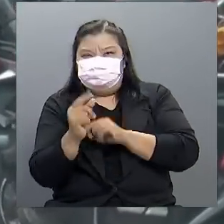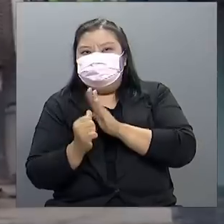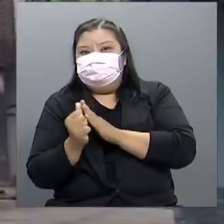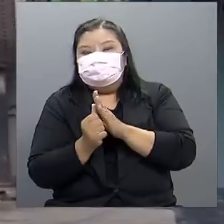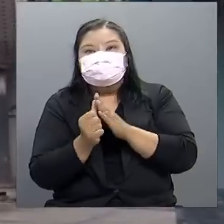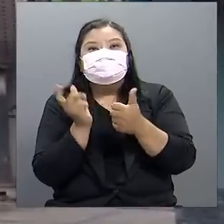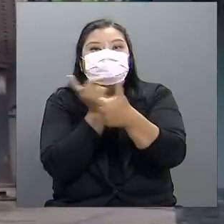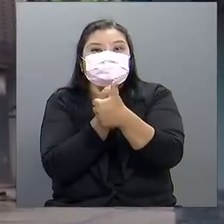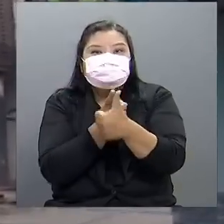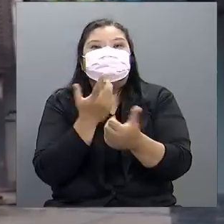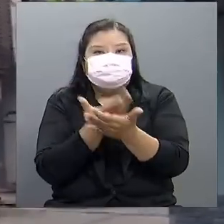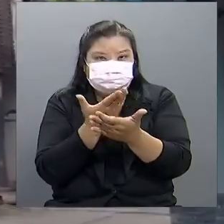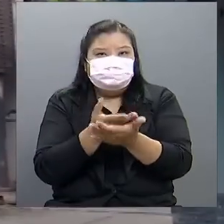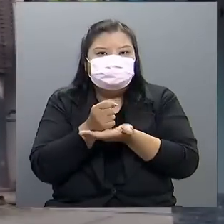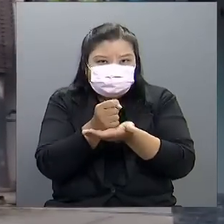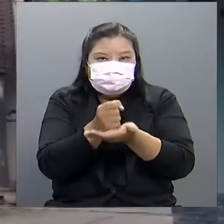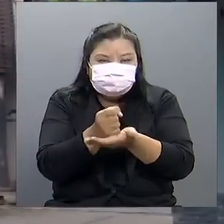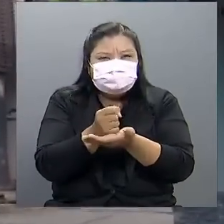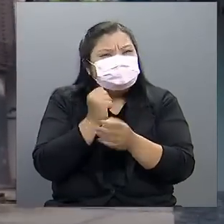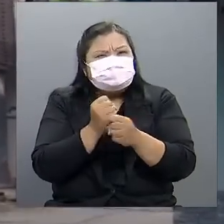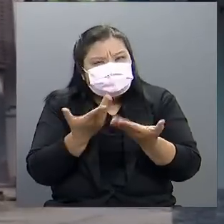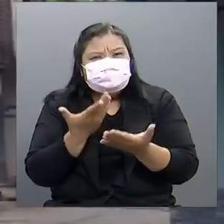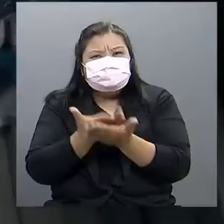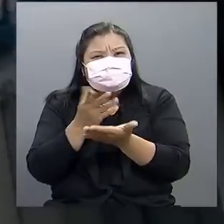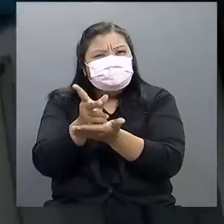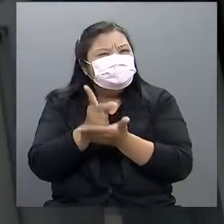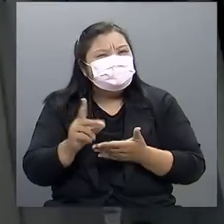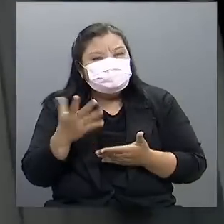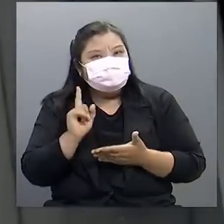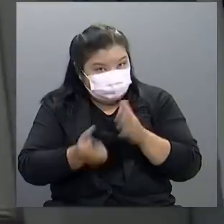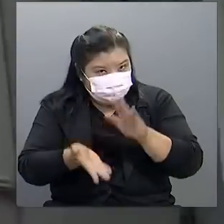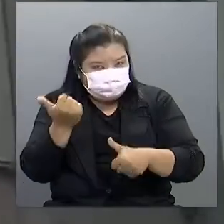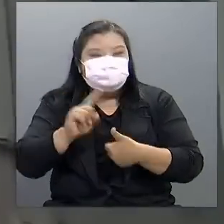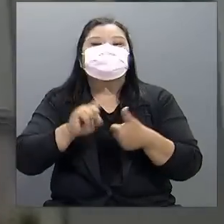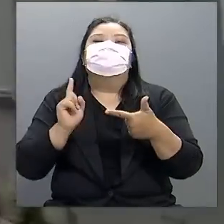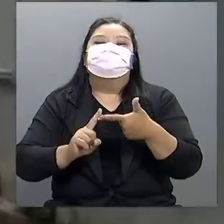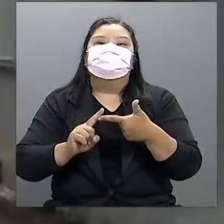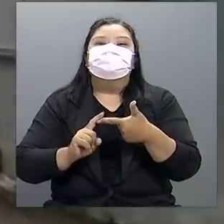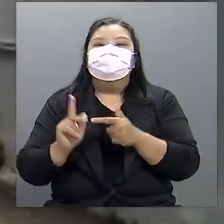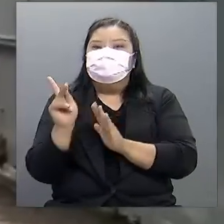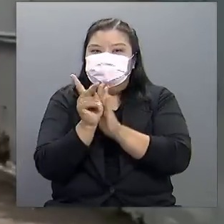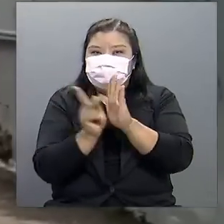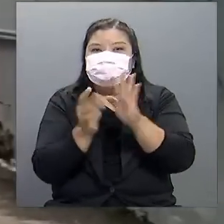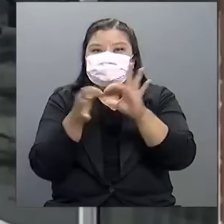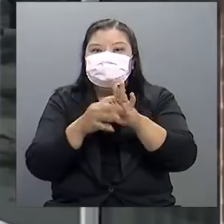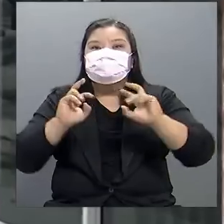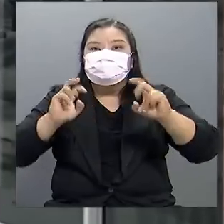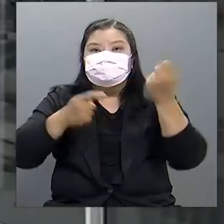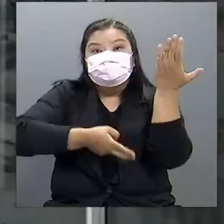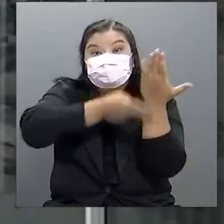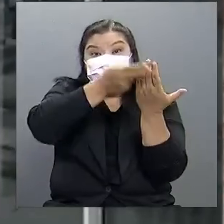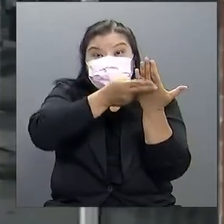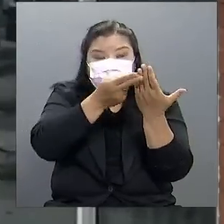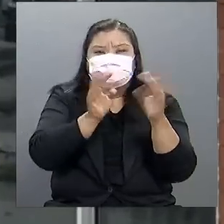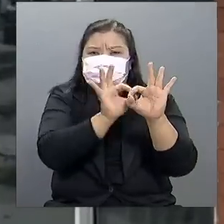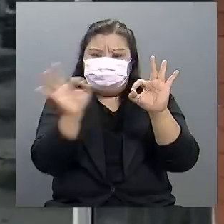เงินือถาทำierăngไ ถามประการนี้มันก็เป็นข้อจ